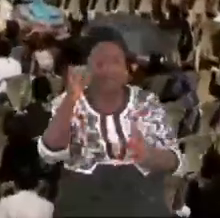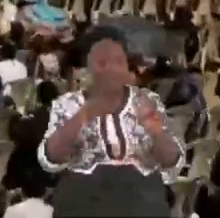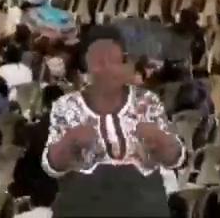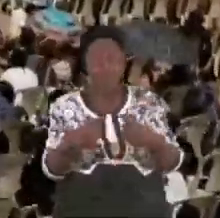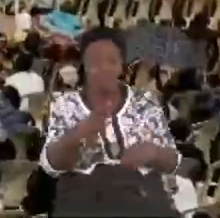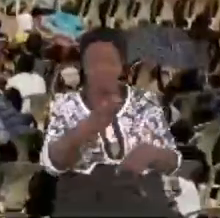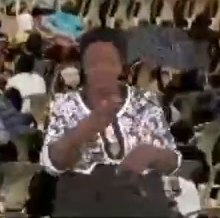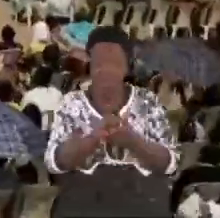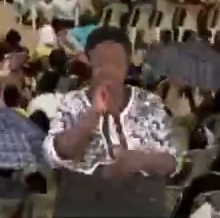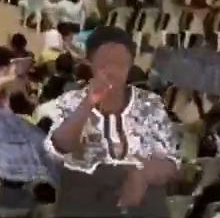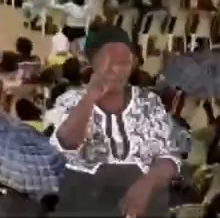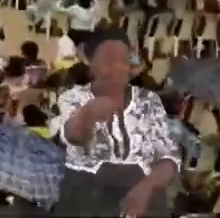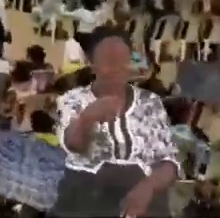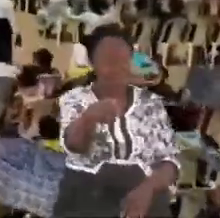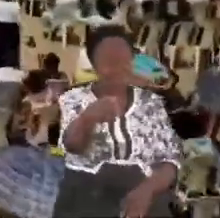c'était toi.